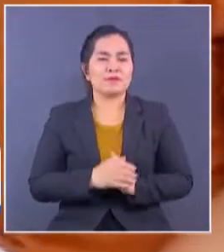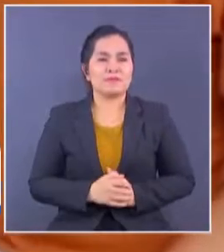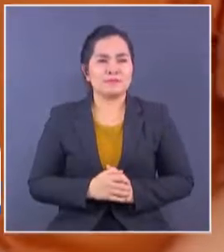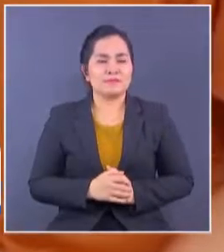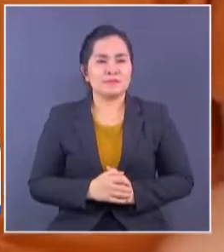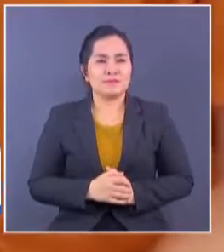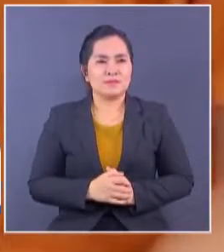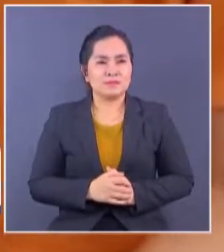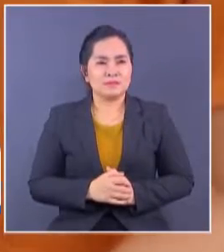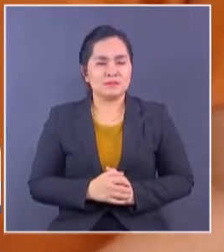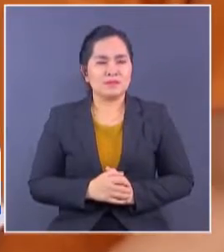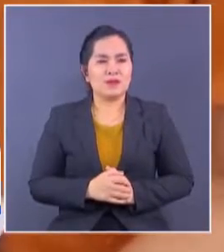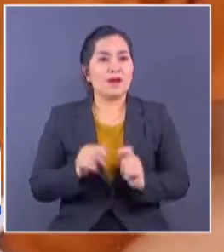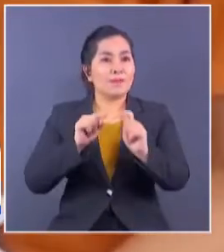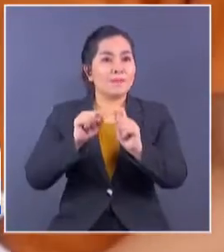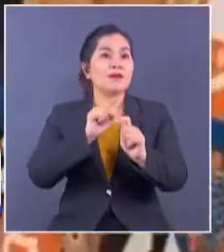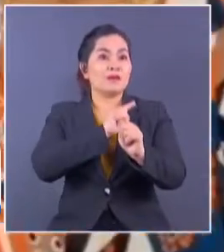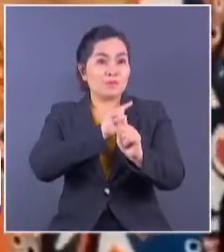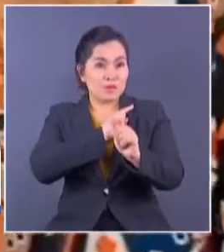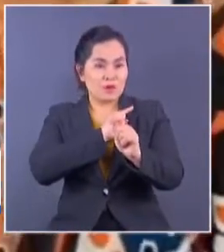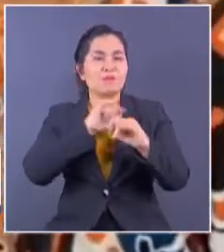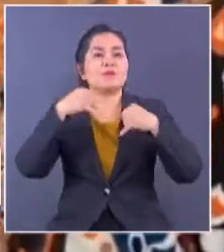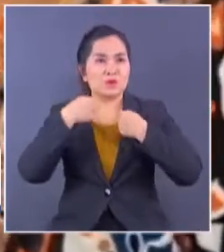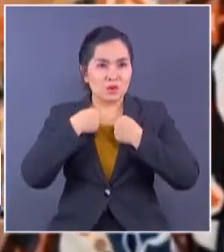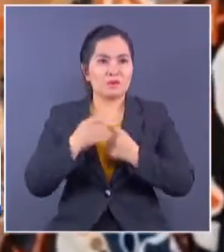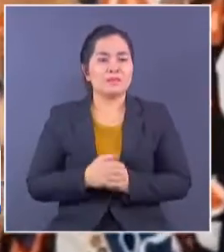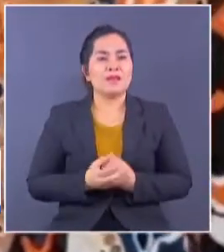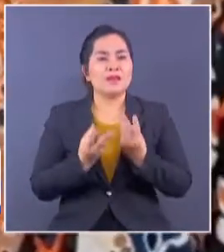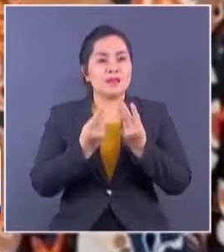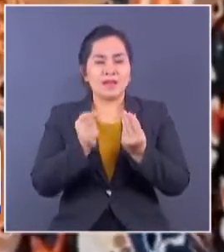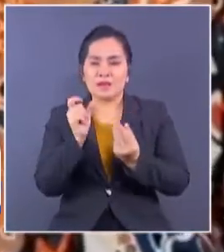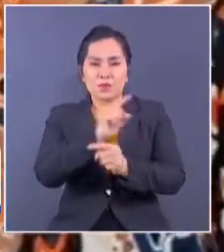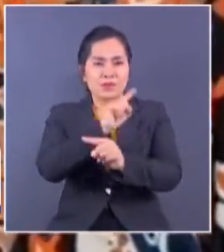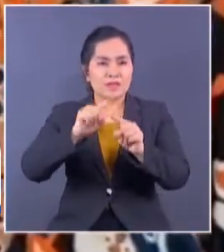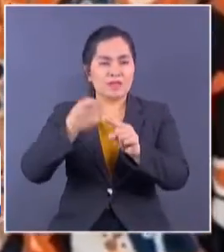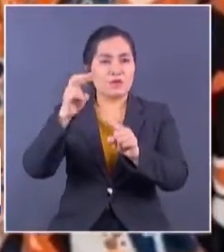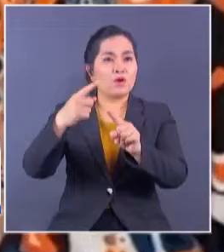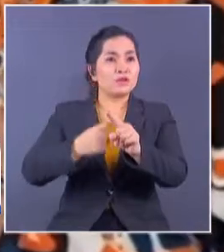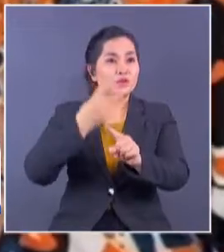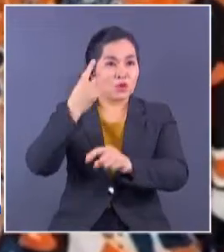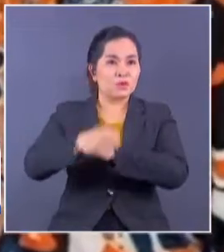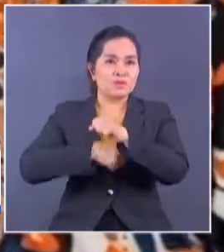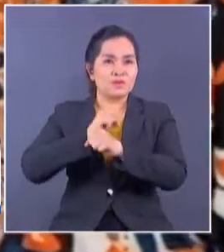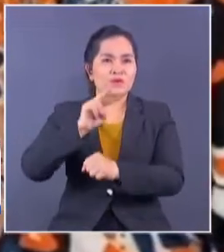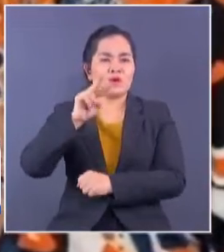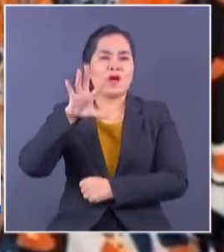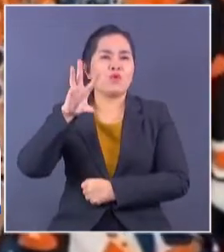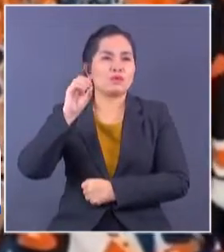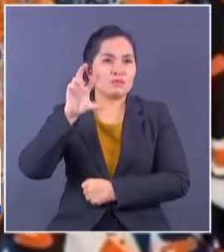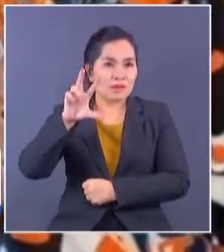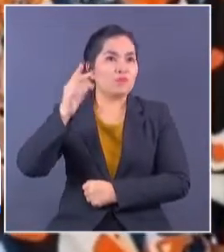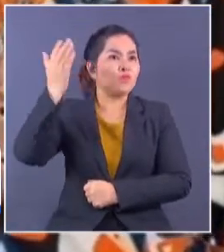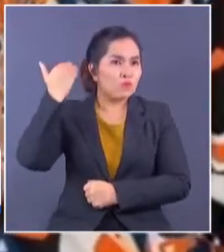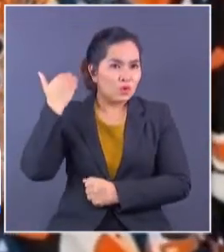หนังสือที่ออกโดยที่ว่าการอำเภอบางใหญ่ครับมีเลขหนังสือลงวันที่ 12กุมภาพันธ์ปี 2563